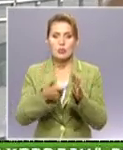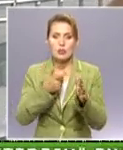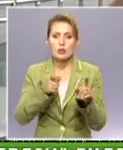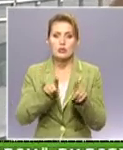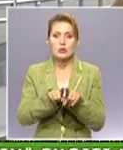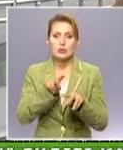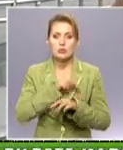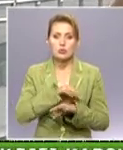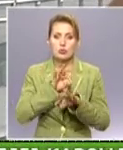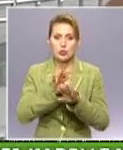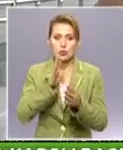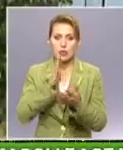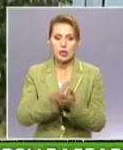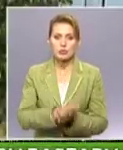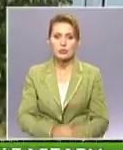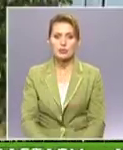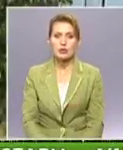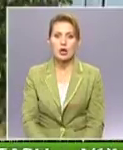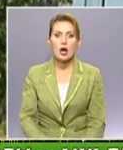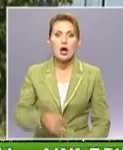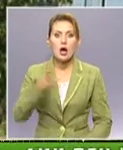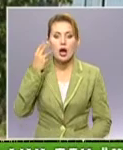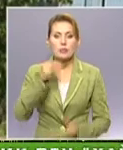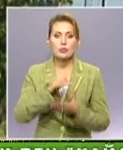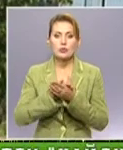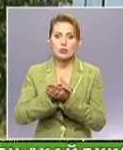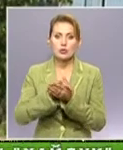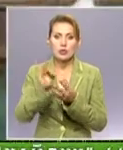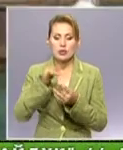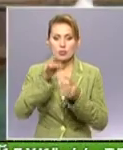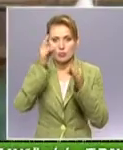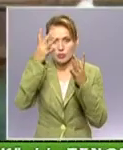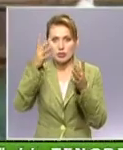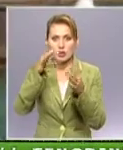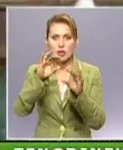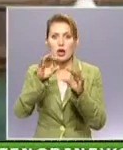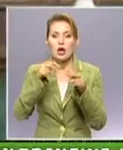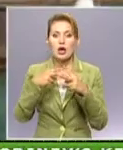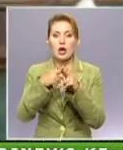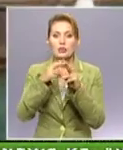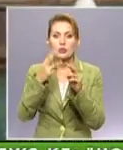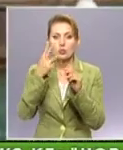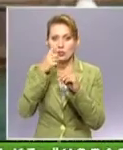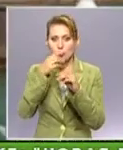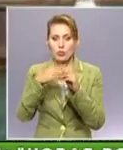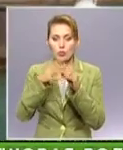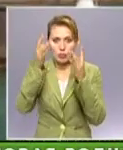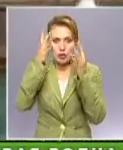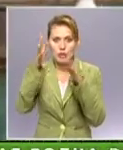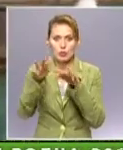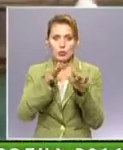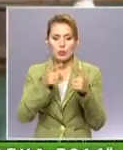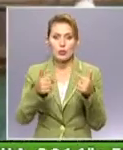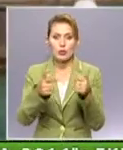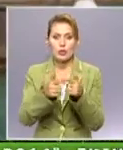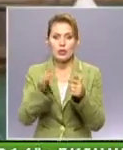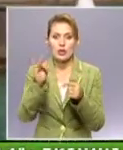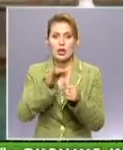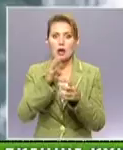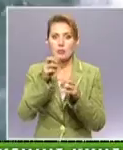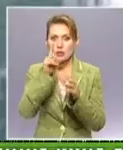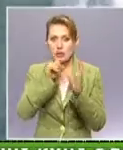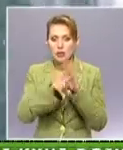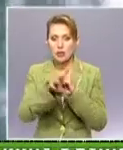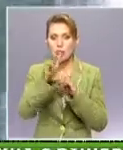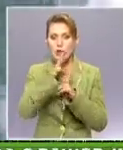мақсатында жұмыс істеп жатырмыз. Ал Алматы достықтың мәдени астанасы бағдарламасы аясында 30-ға жуық мәдени шара ұйымдастырылады. Тамыз айынан